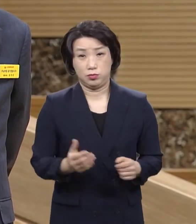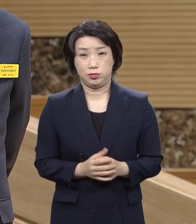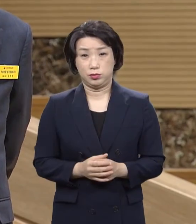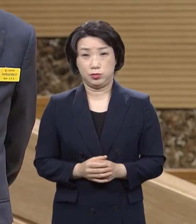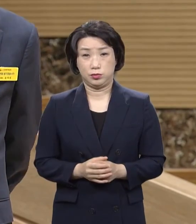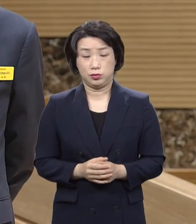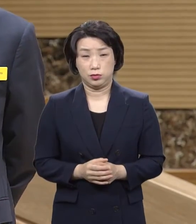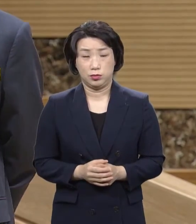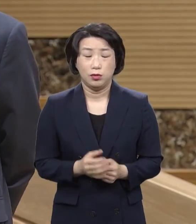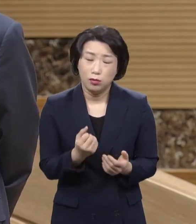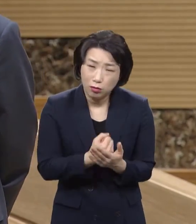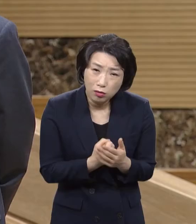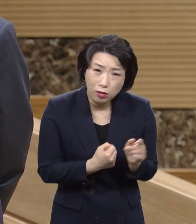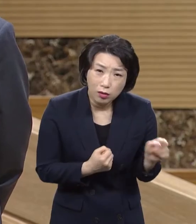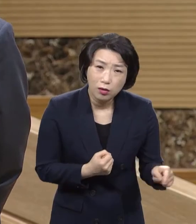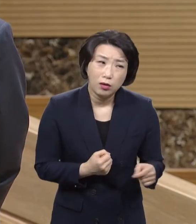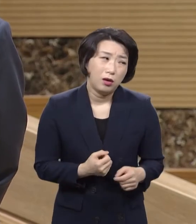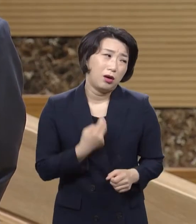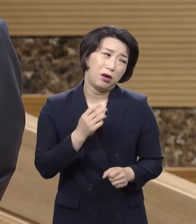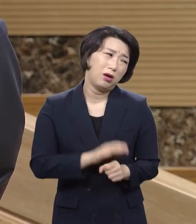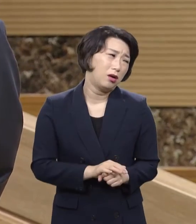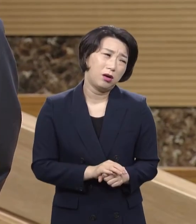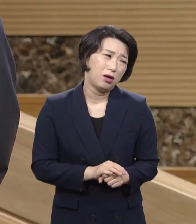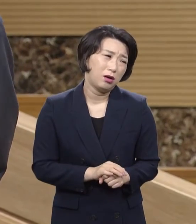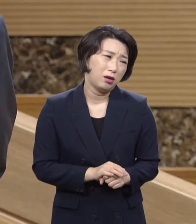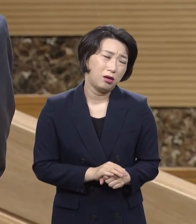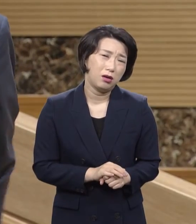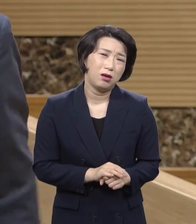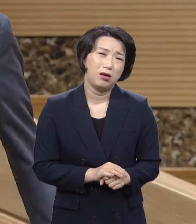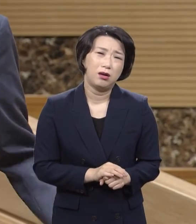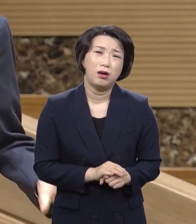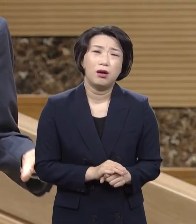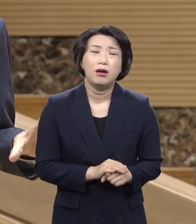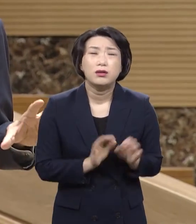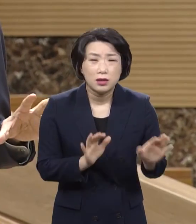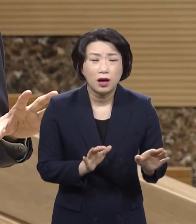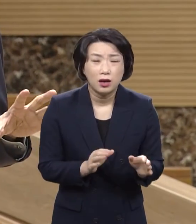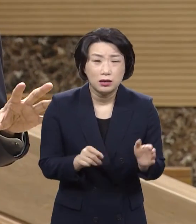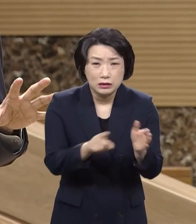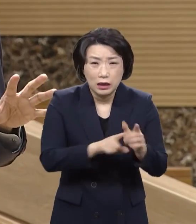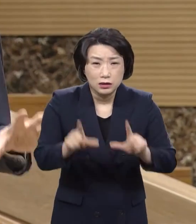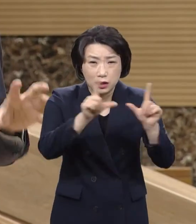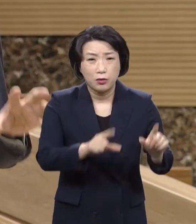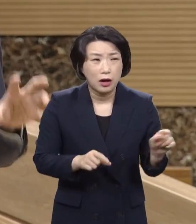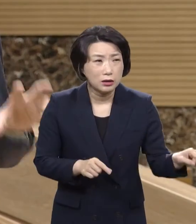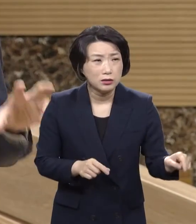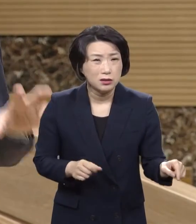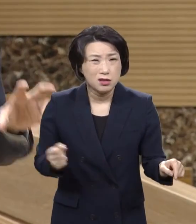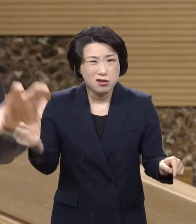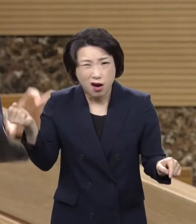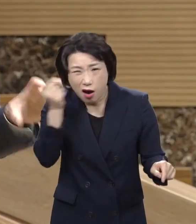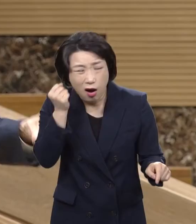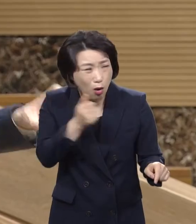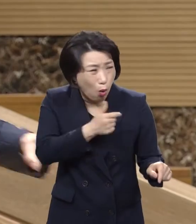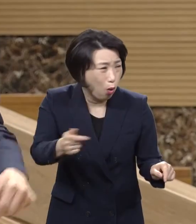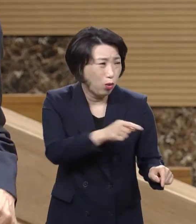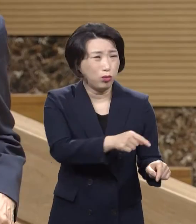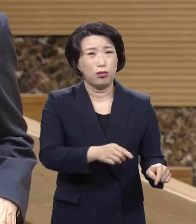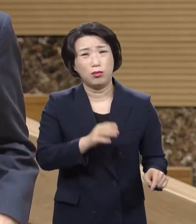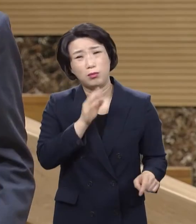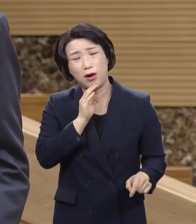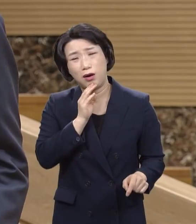해보세요. 얼마나 정말로 그것이 신앙생활에 미치는 영향이 어느 정도냐 그